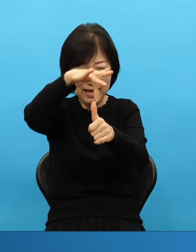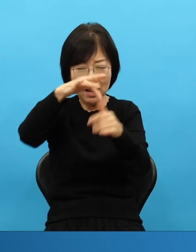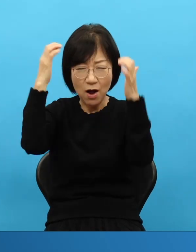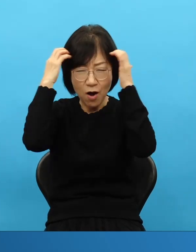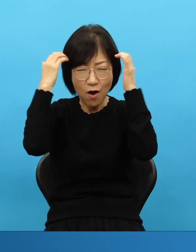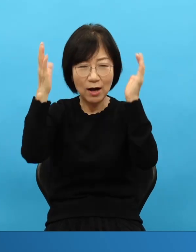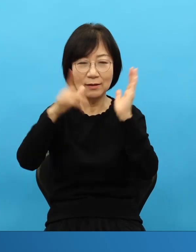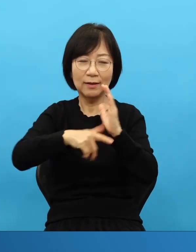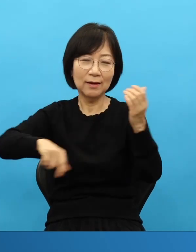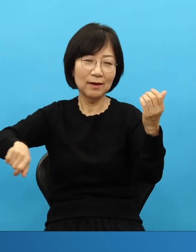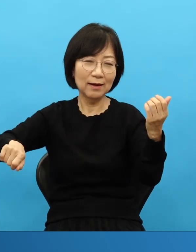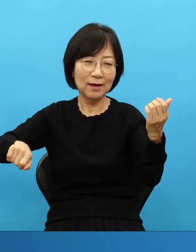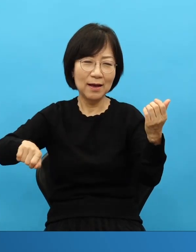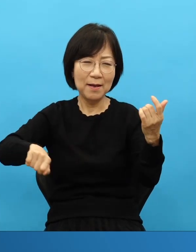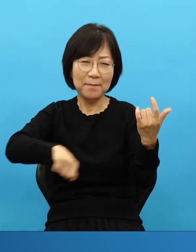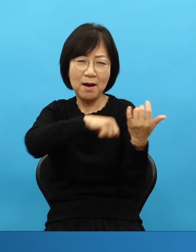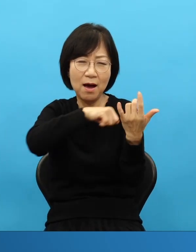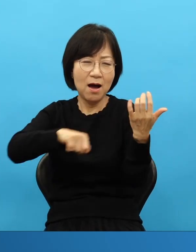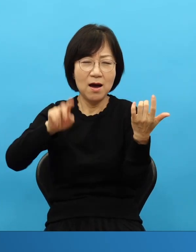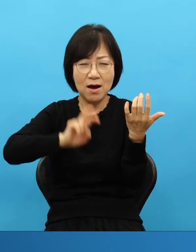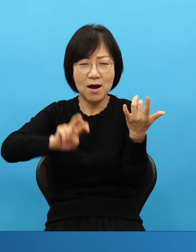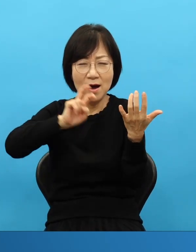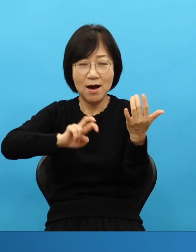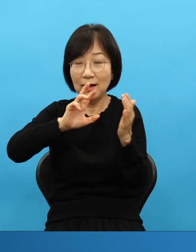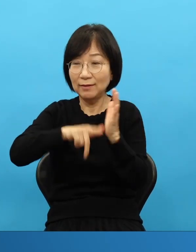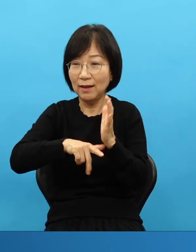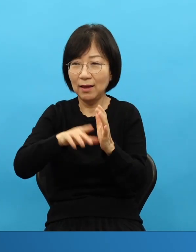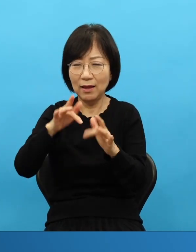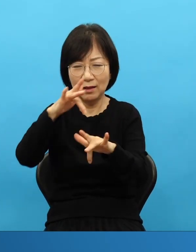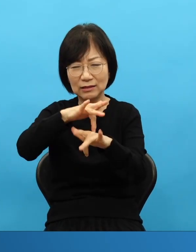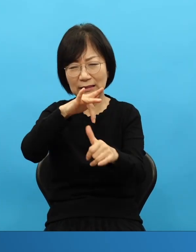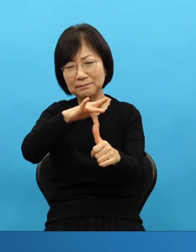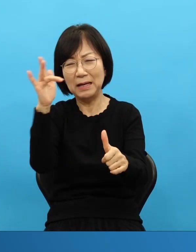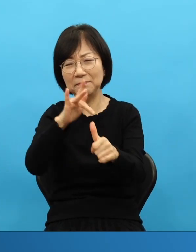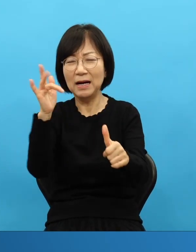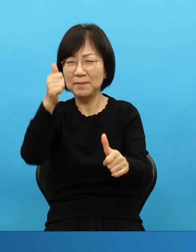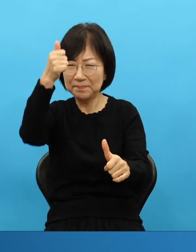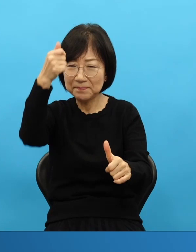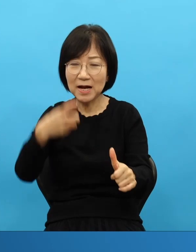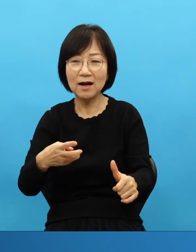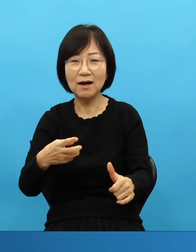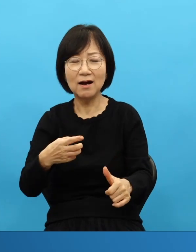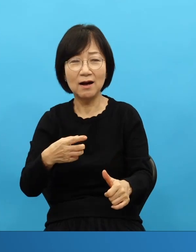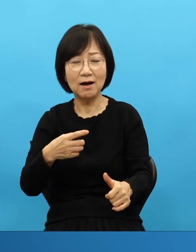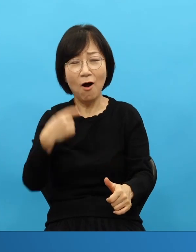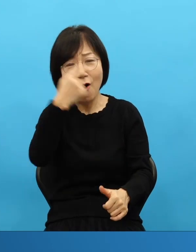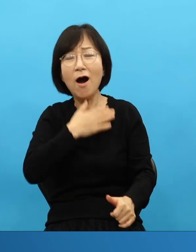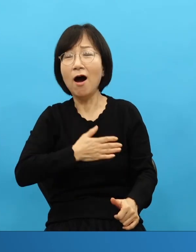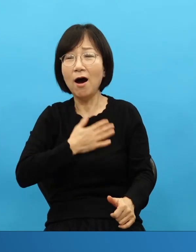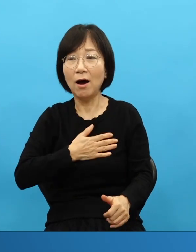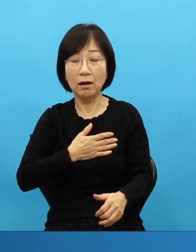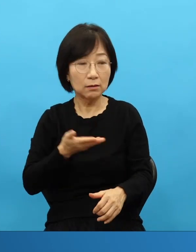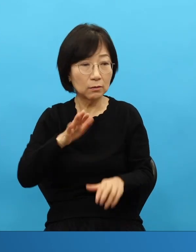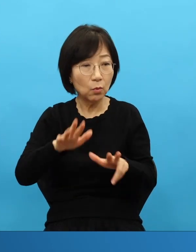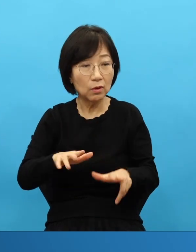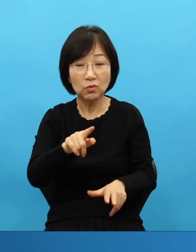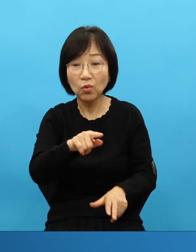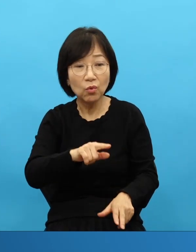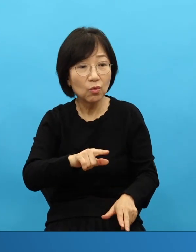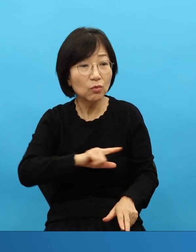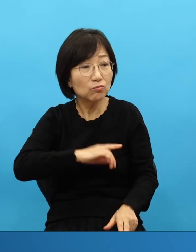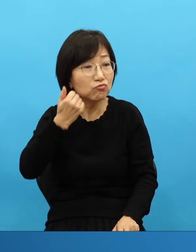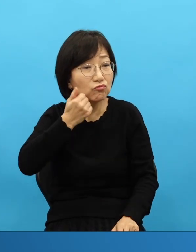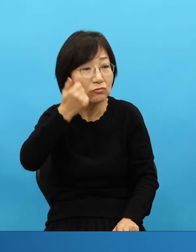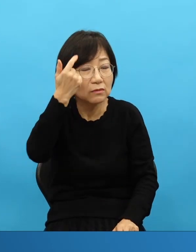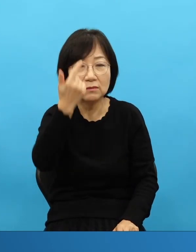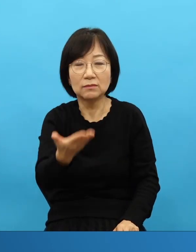다윗이었구나 이래야 될 거 아닙니까? 네가 도대체 누구냐? He didn't ask that because he didn't recognize him, because he knew who he was. He had played the instrument in the palace previous to that. But he says,